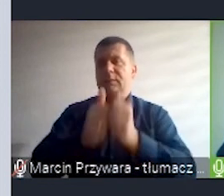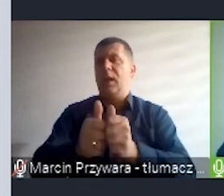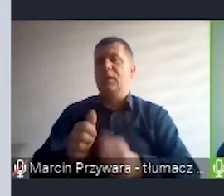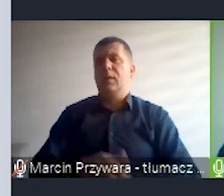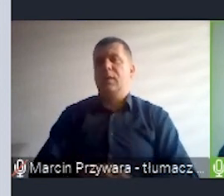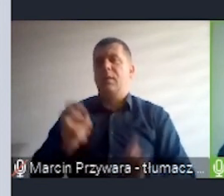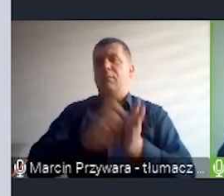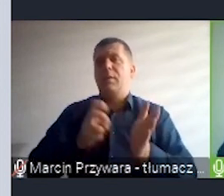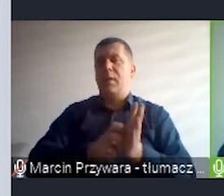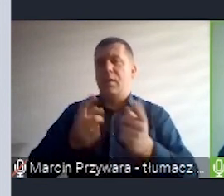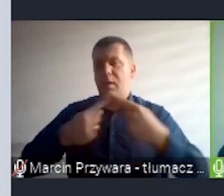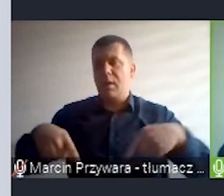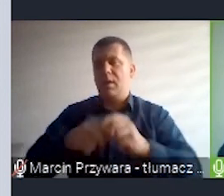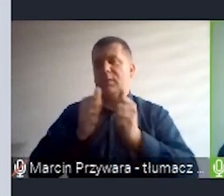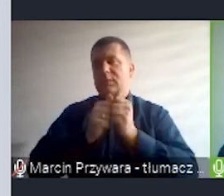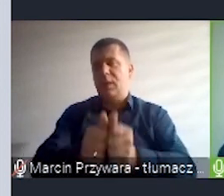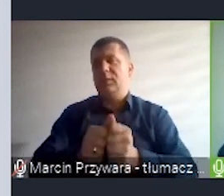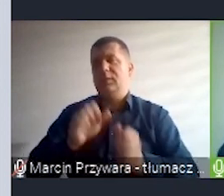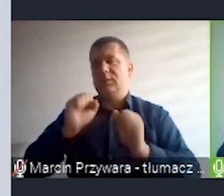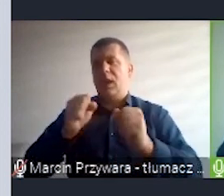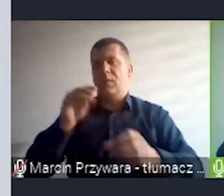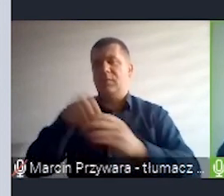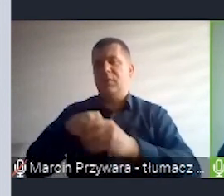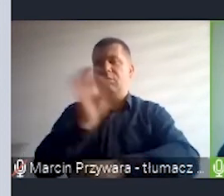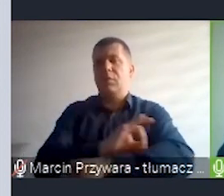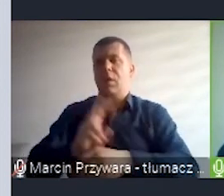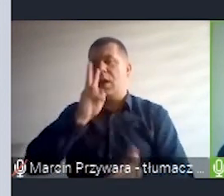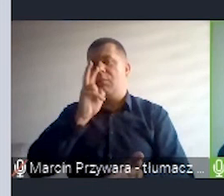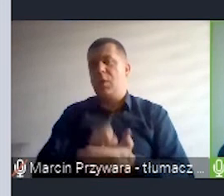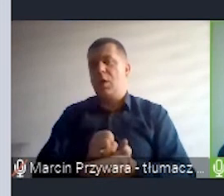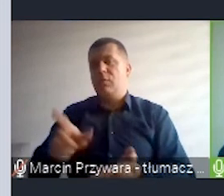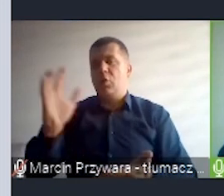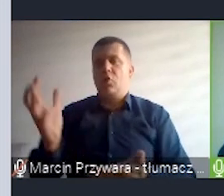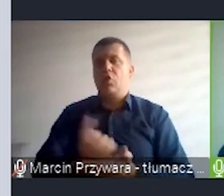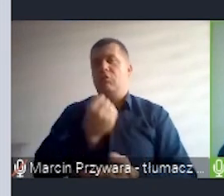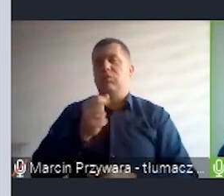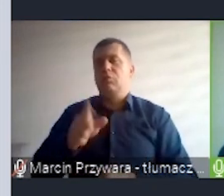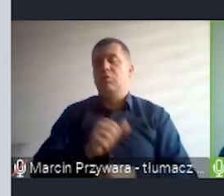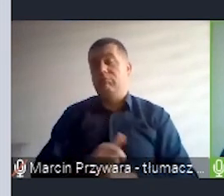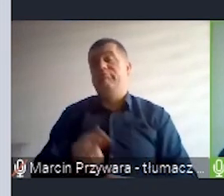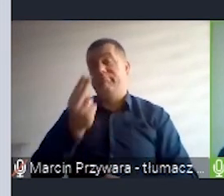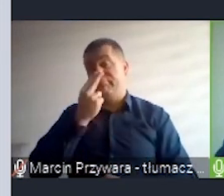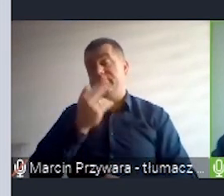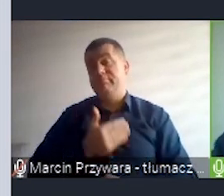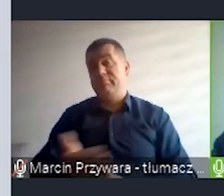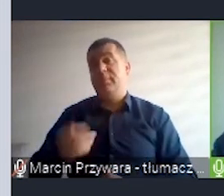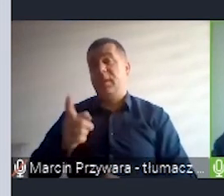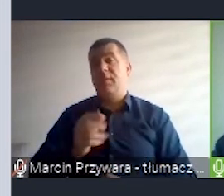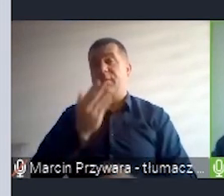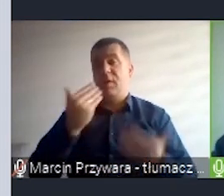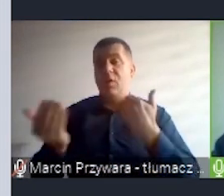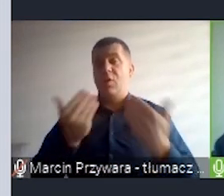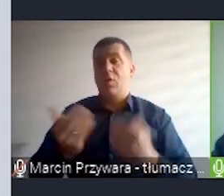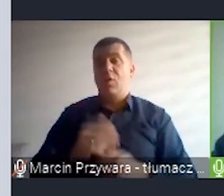czy brak realizacji zadań, działań w projekcie, a potwierdzenie ich odbioru, no to już powoli zaczyna